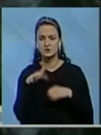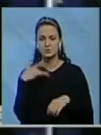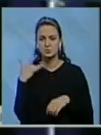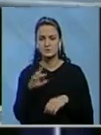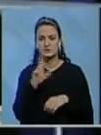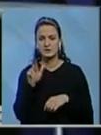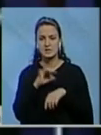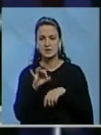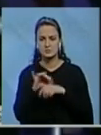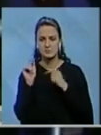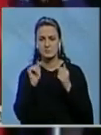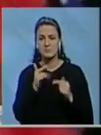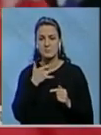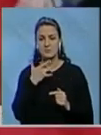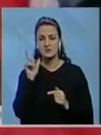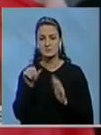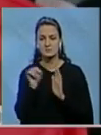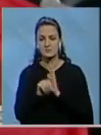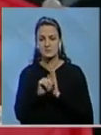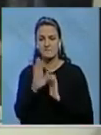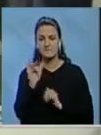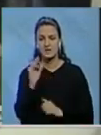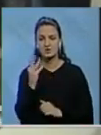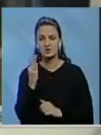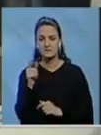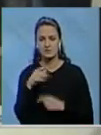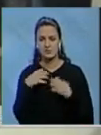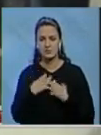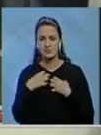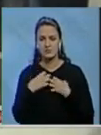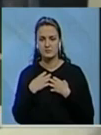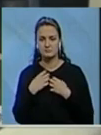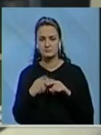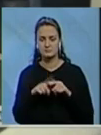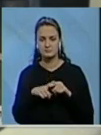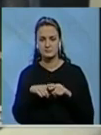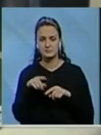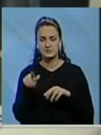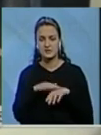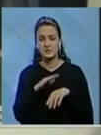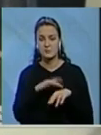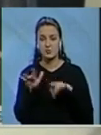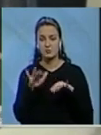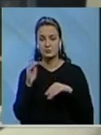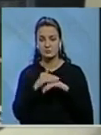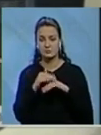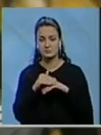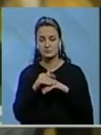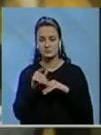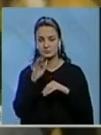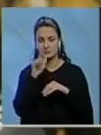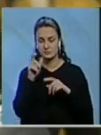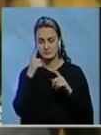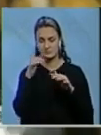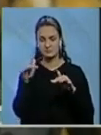ძალადობა დაგმეს. Მერის მკვლელობის გამო ვარშავაში გლოვაა გამოცხადებული. Საქველმოქმედო საღამოს დროს მოკლეს, სცენაზე ასობით